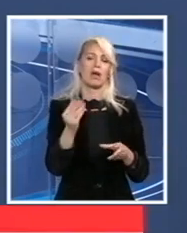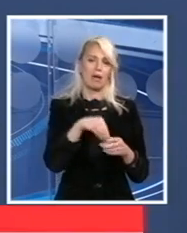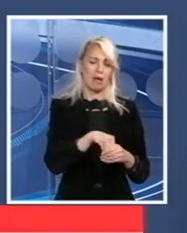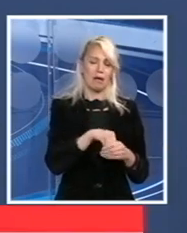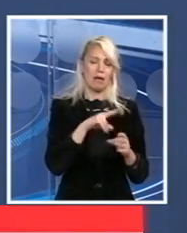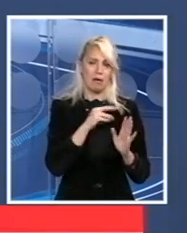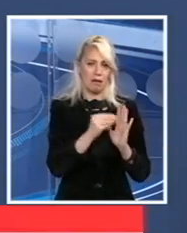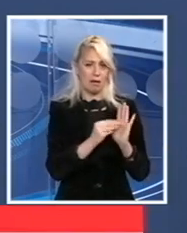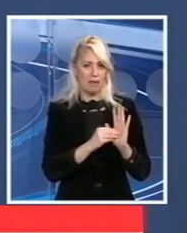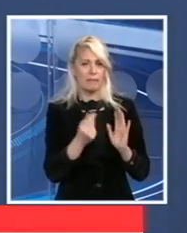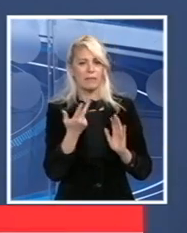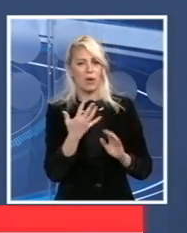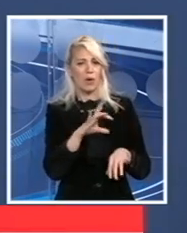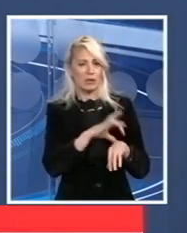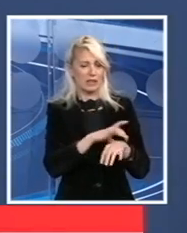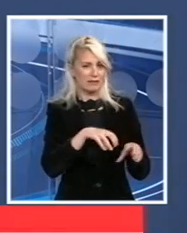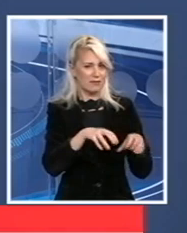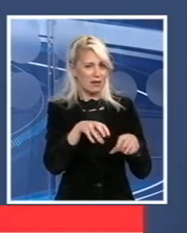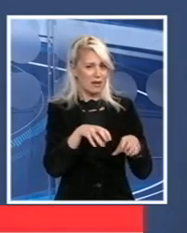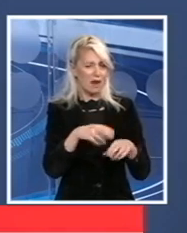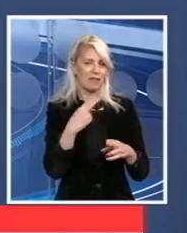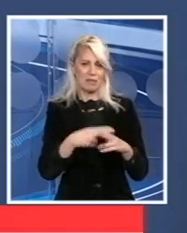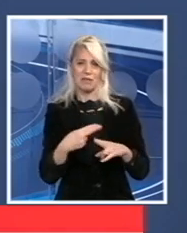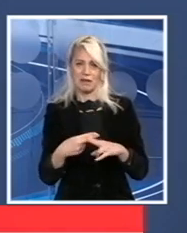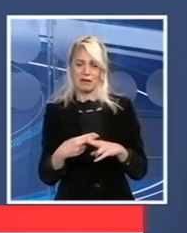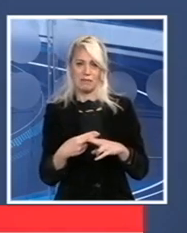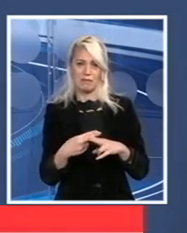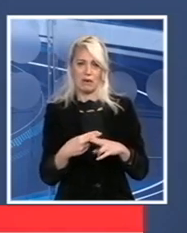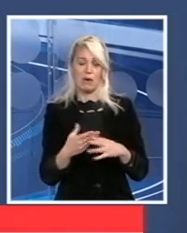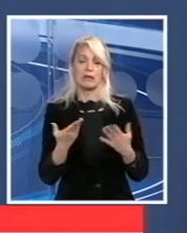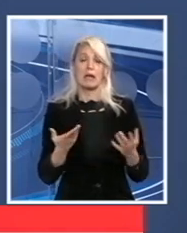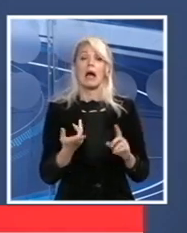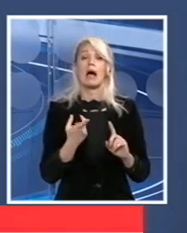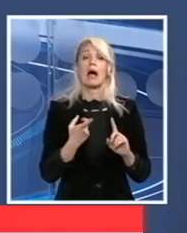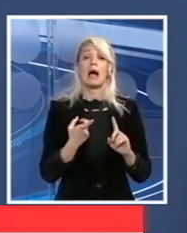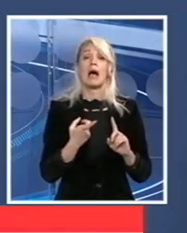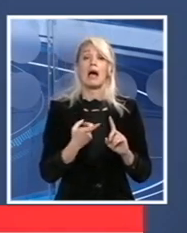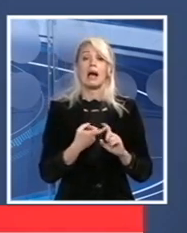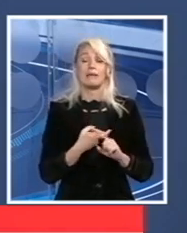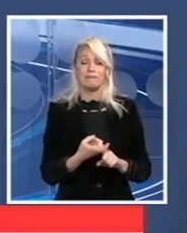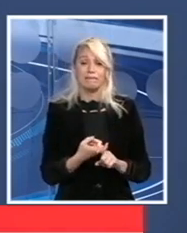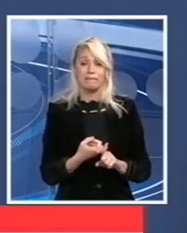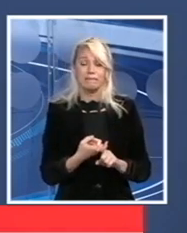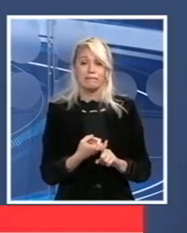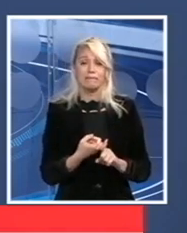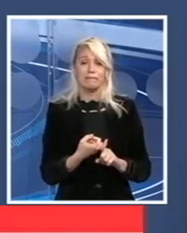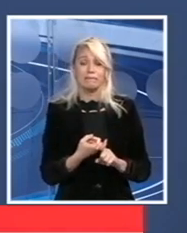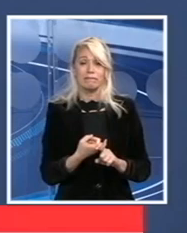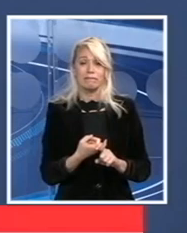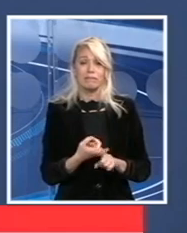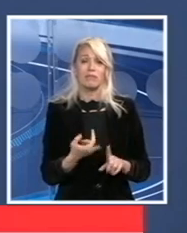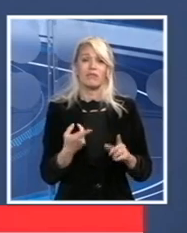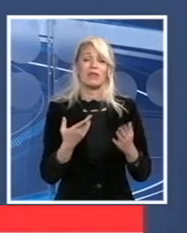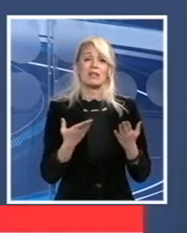broj zdravstvenih radnika koji je oboleo. Kada su u pitanju pojedinačni podaci, podaci koje se